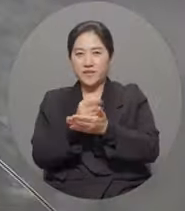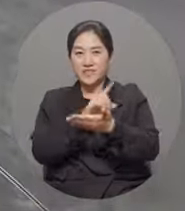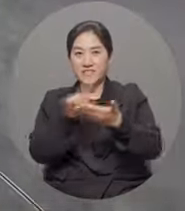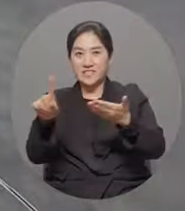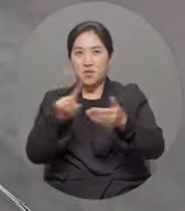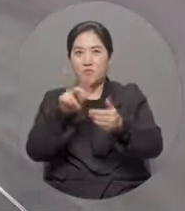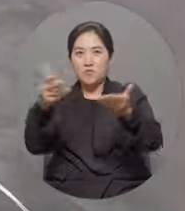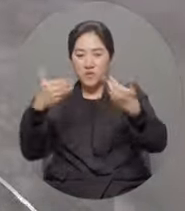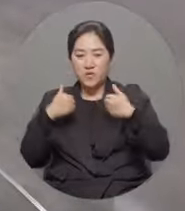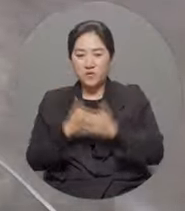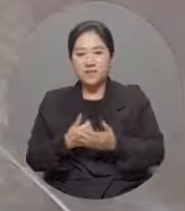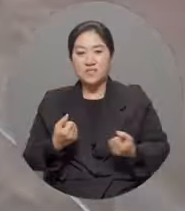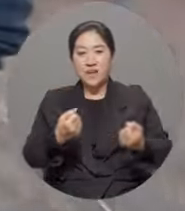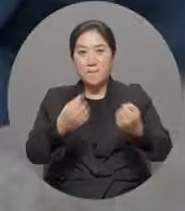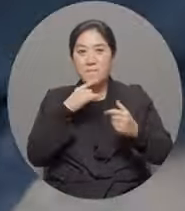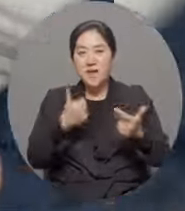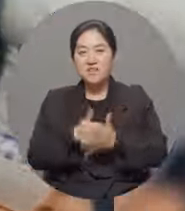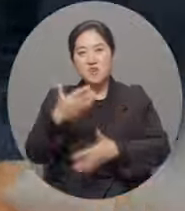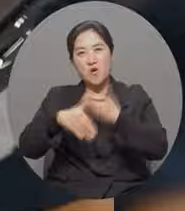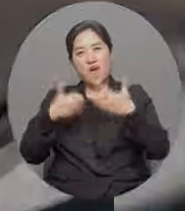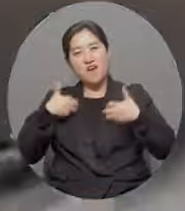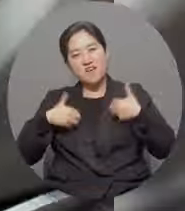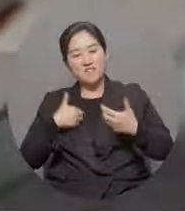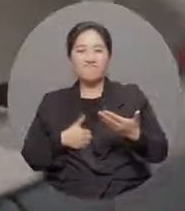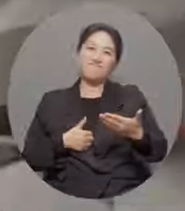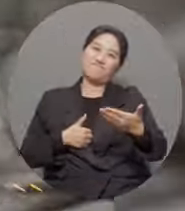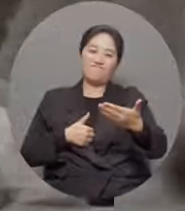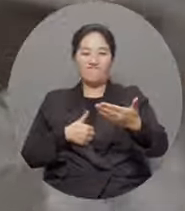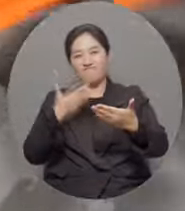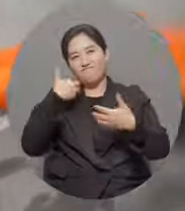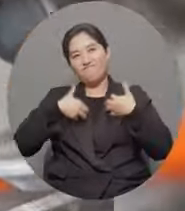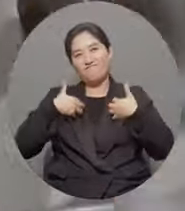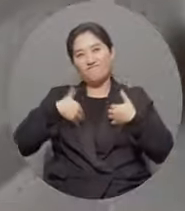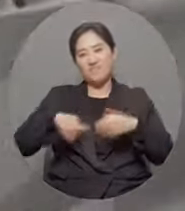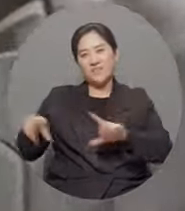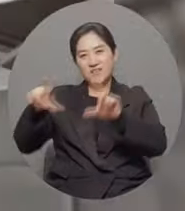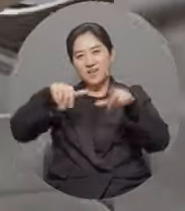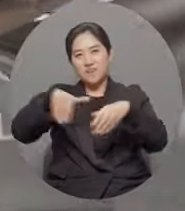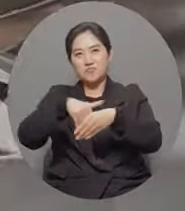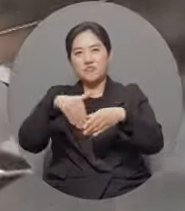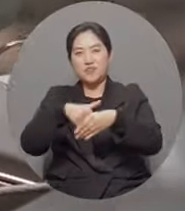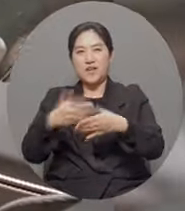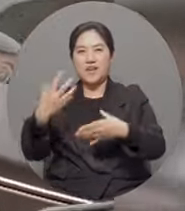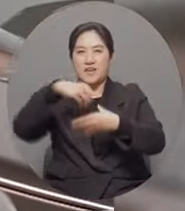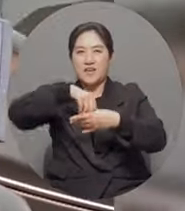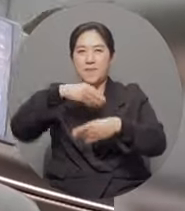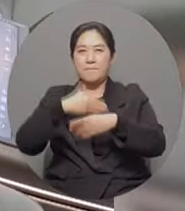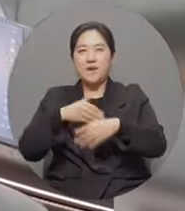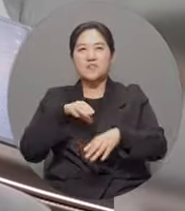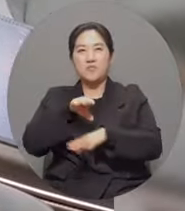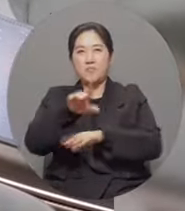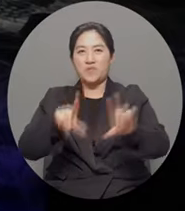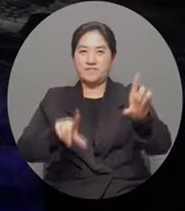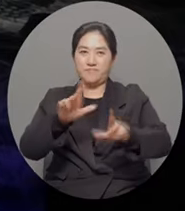이동수단을 넘어 영화나 게임 등 다양한 콘텐츠를 즐길 수 있는 생활 속 문화 공간으로 변화하고 있습니다.